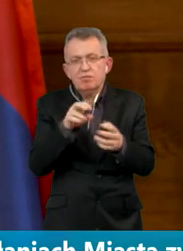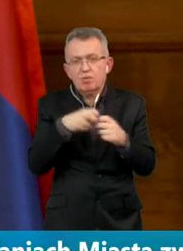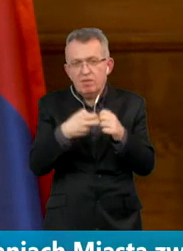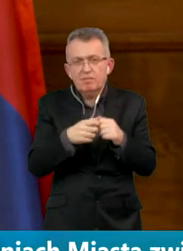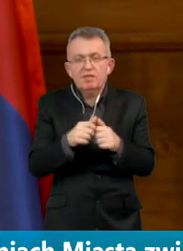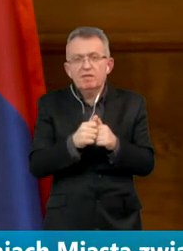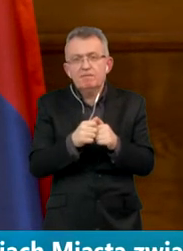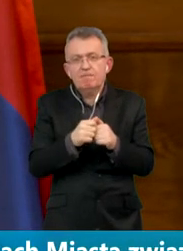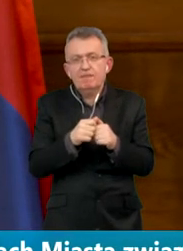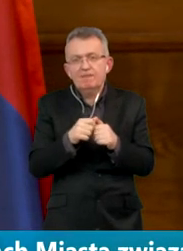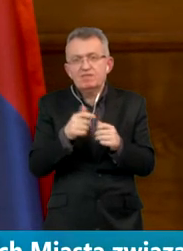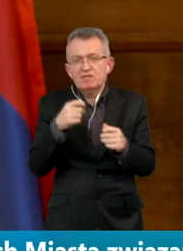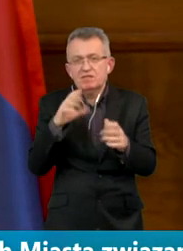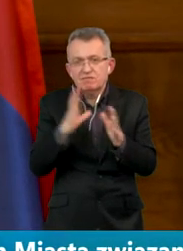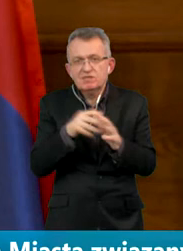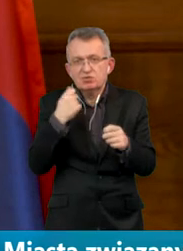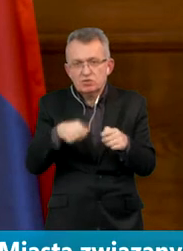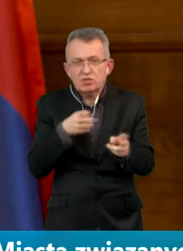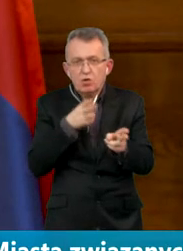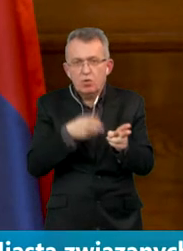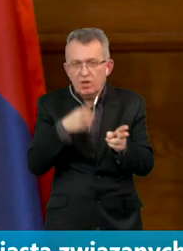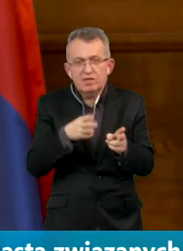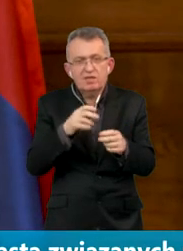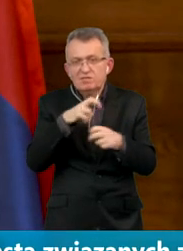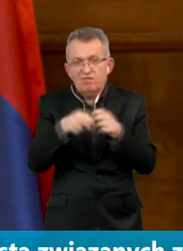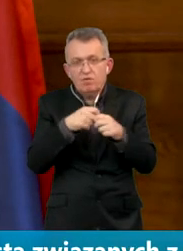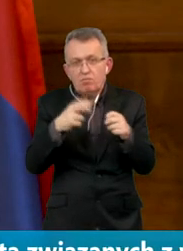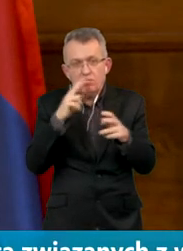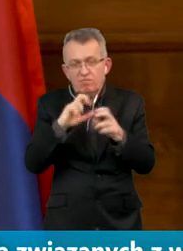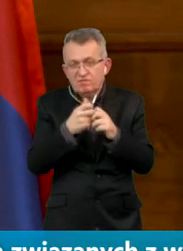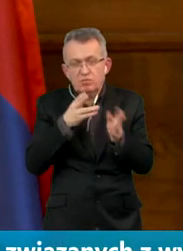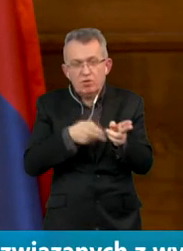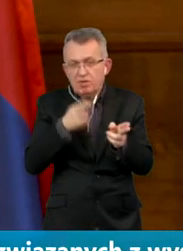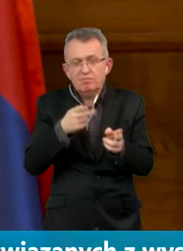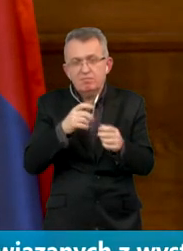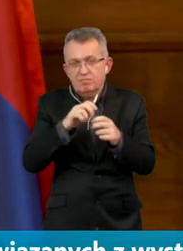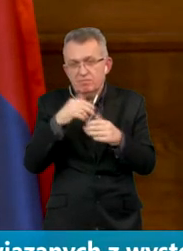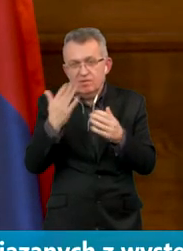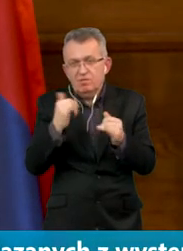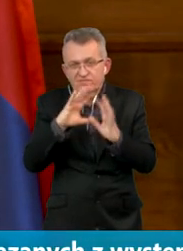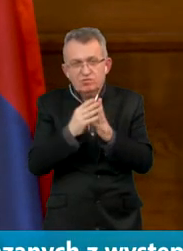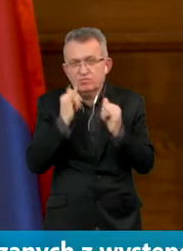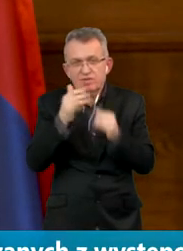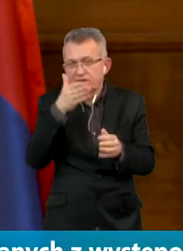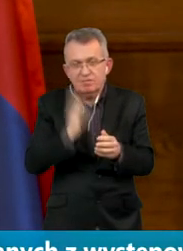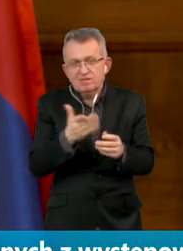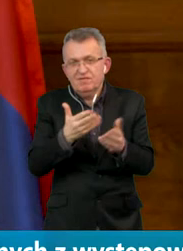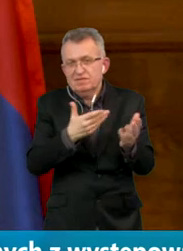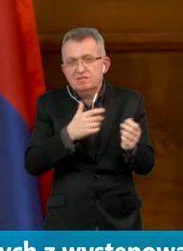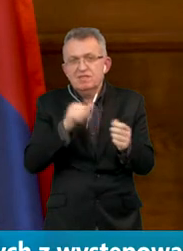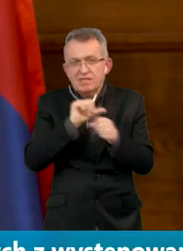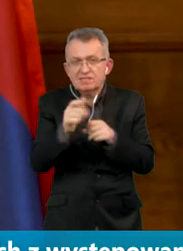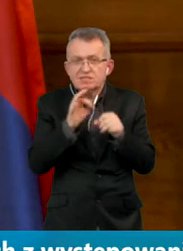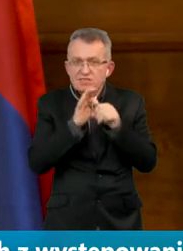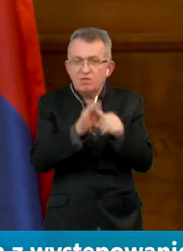Oczywiście Szczecińska Kolej Metropolitalna nie rozwiąże wszystkich problemów komunikacji publicznej miasta Szczecina. To jest oferta